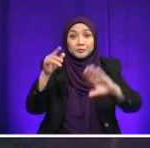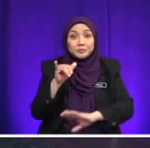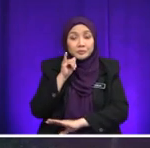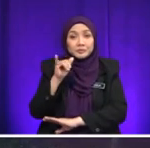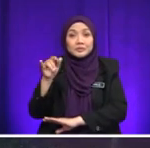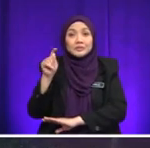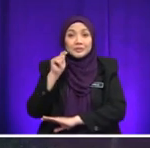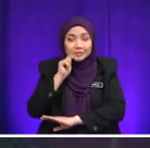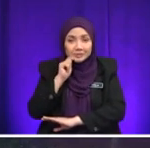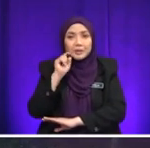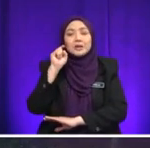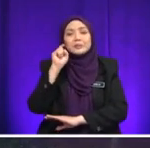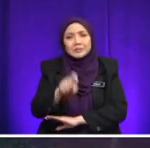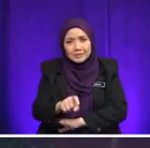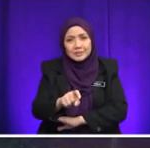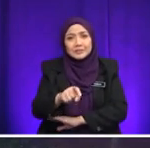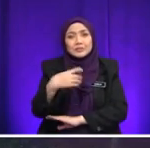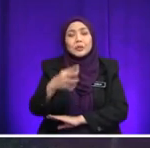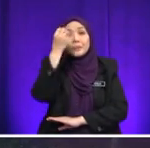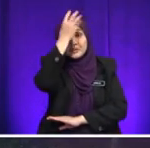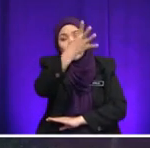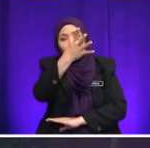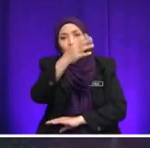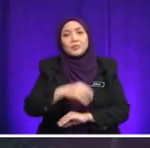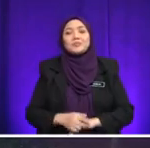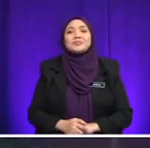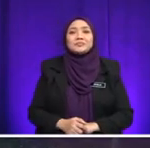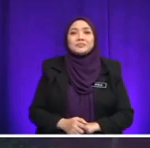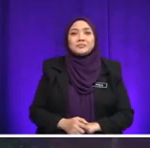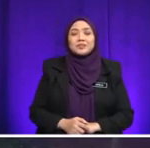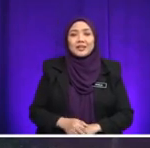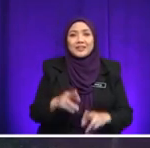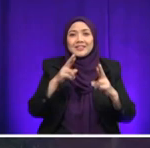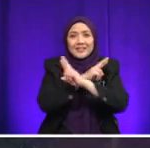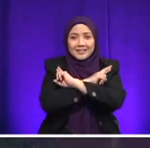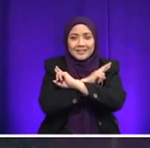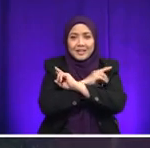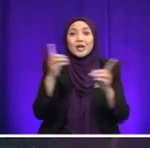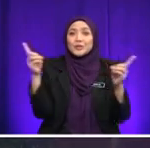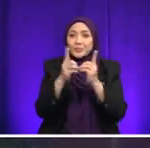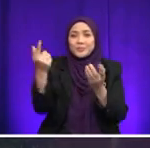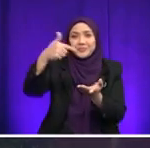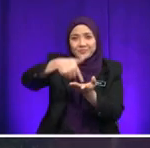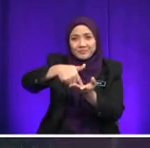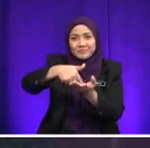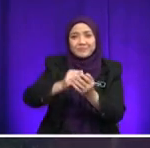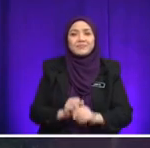kehendak soal itu sendiri baik kita lihat kita kembali selepas ini KPM